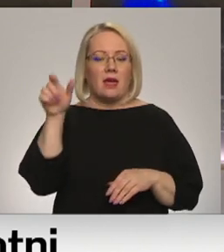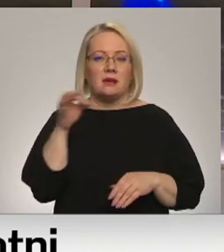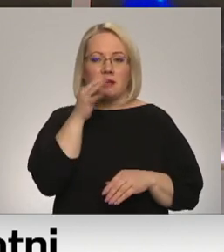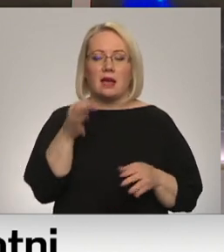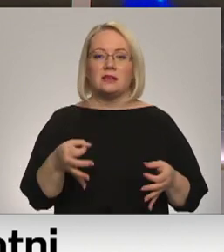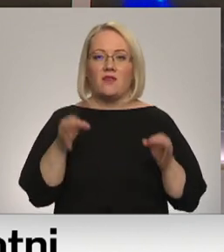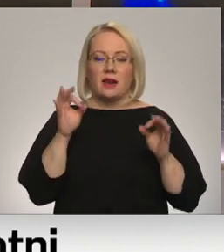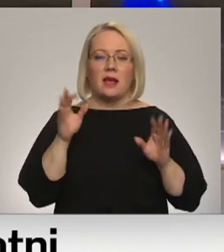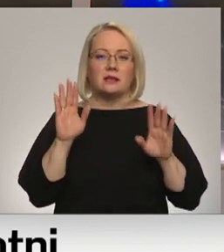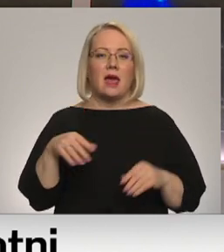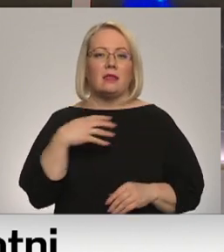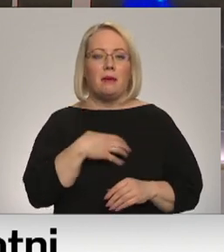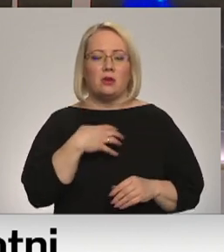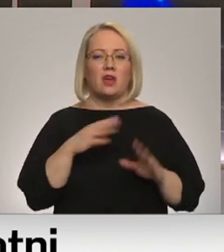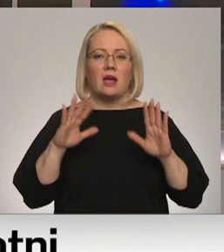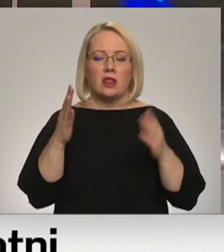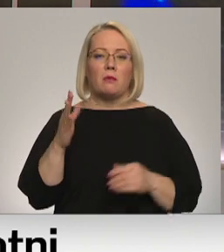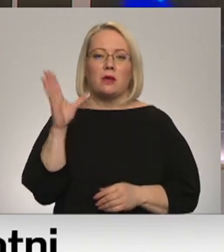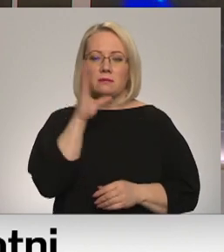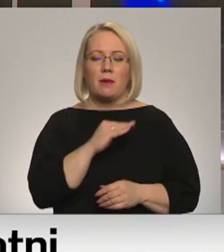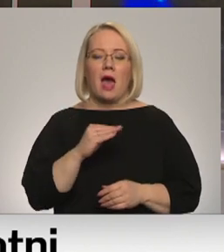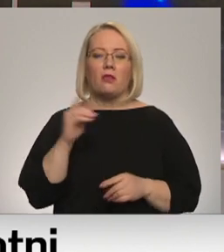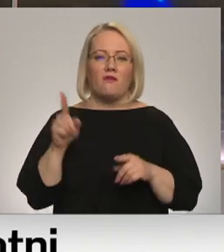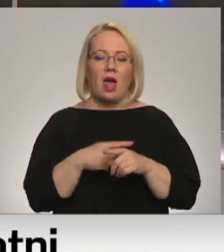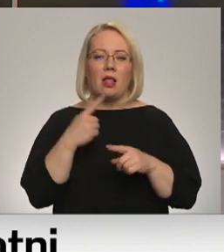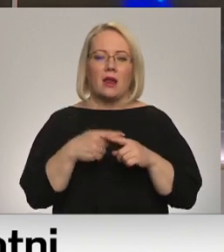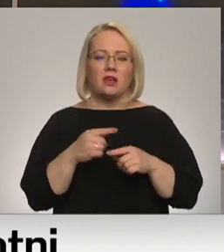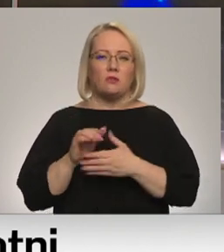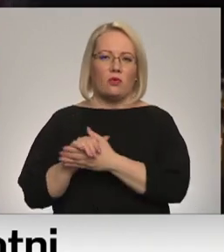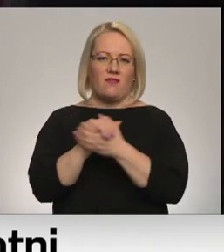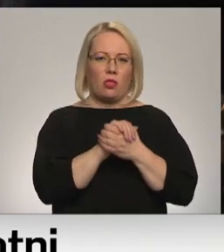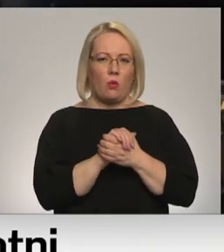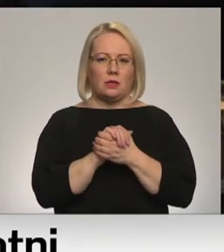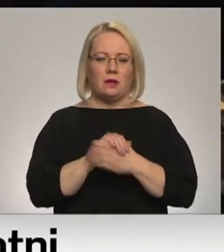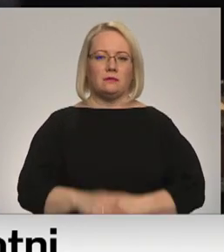svarīgākais, lai nepieciešamības gadījumā mēs spētu vēlreiz būt tikpat vienoti.